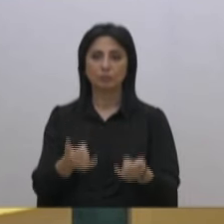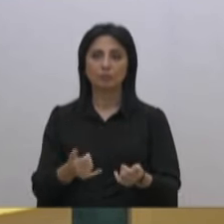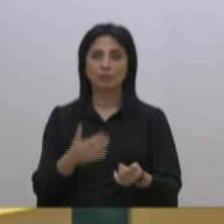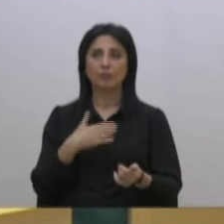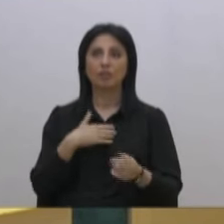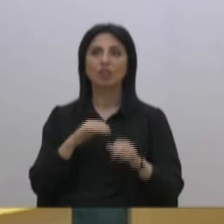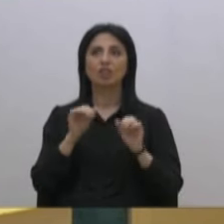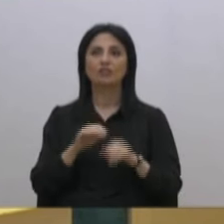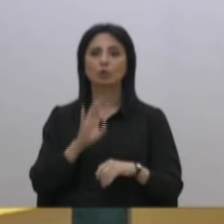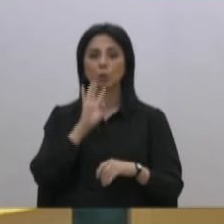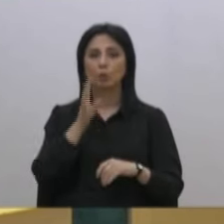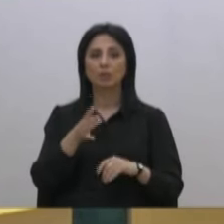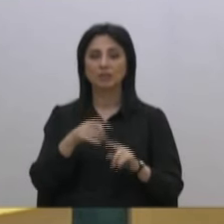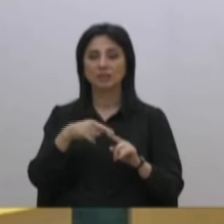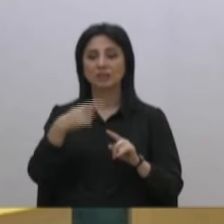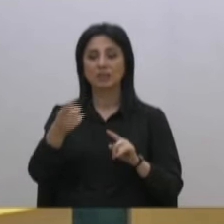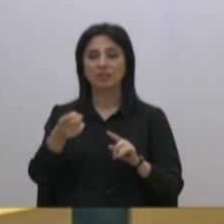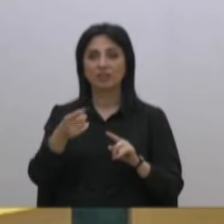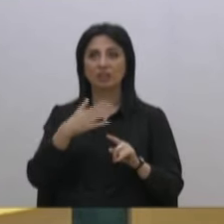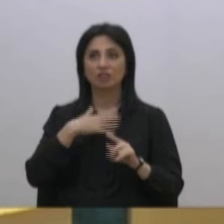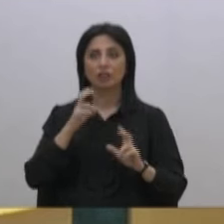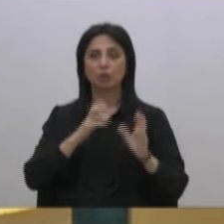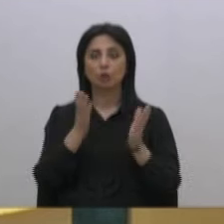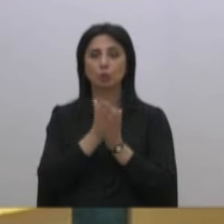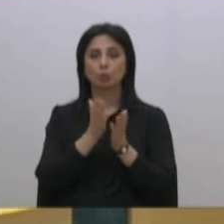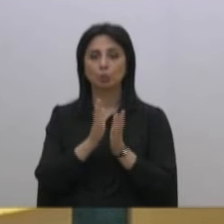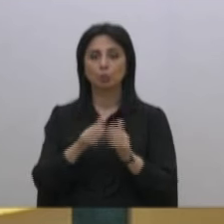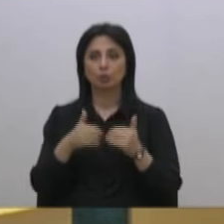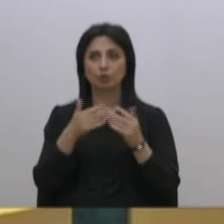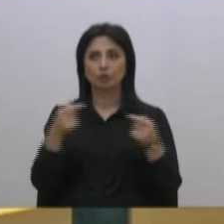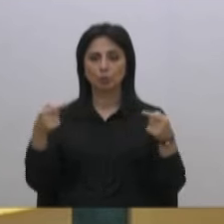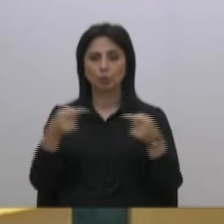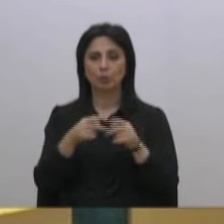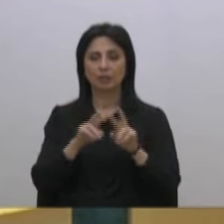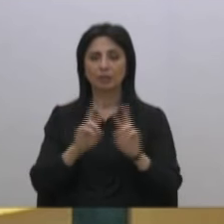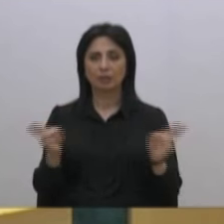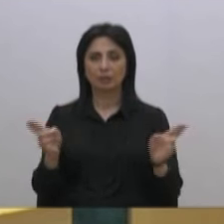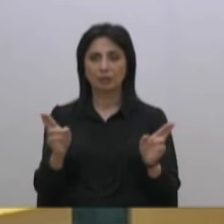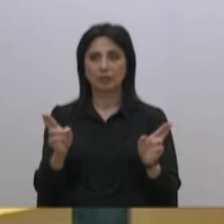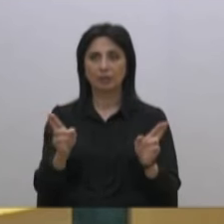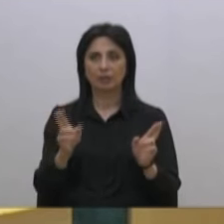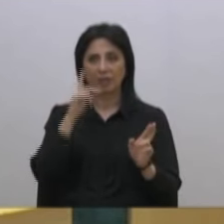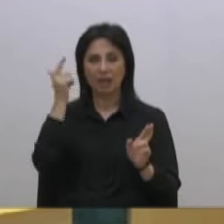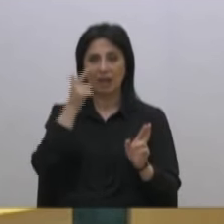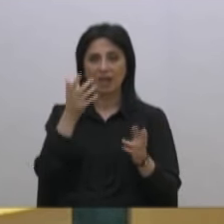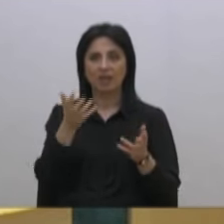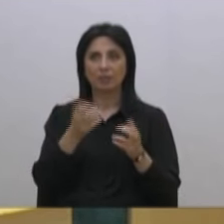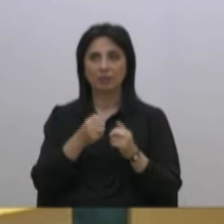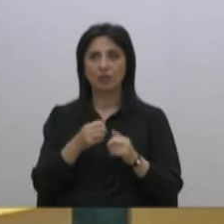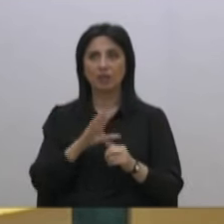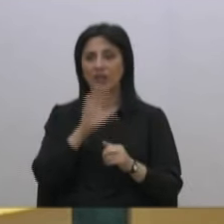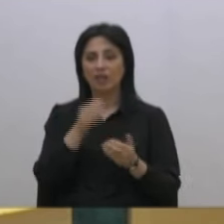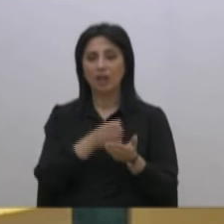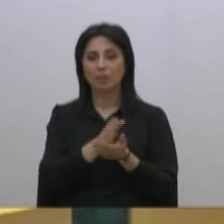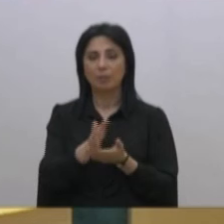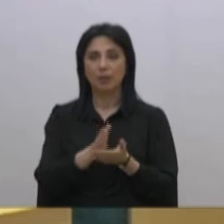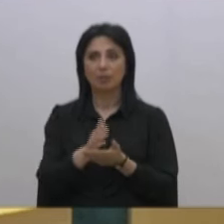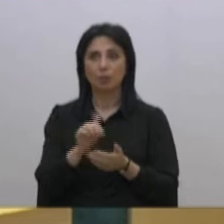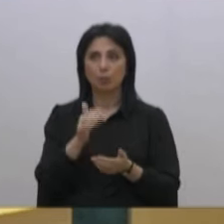ჩვენ შეგვიძლია 4 წლის თავზე ჩვენ სტუდენტებს შევთავაზოთ ზუსტად ისეთივე განათლების მიღება ყველა